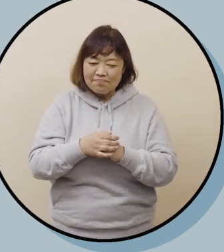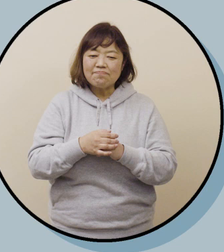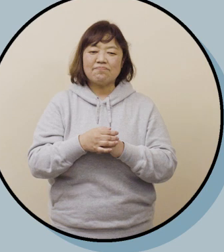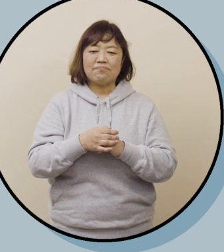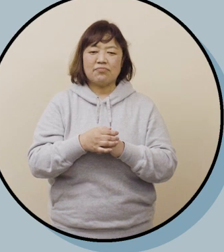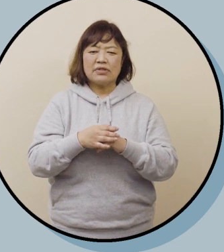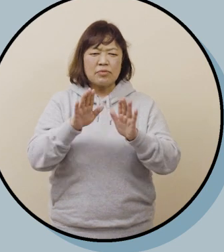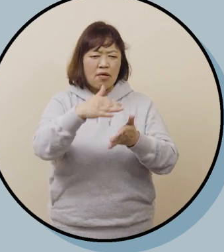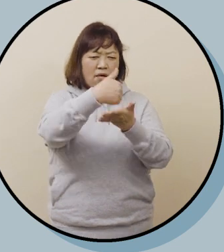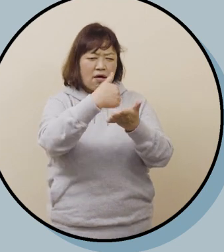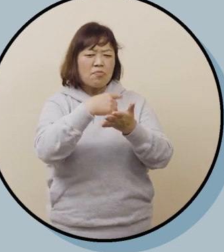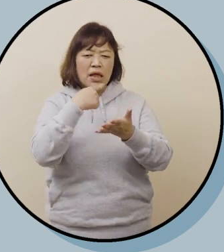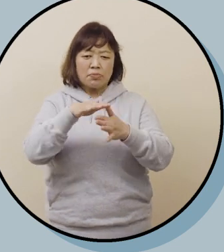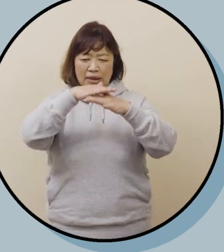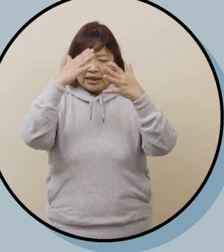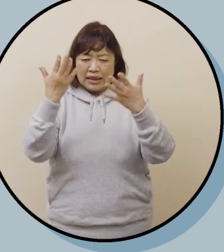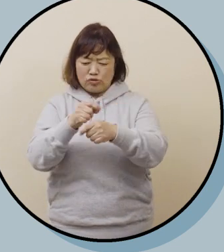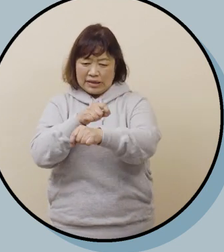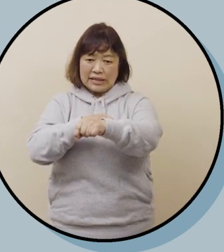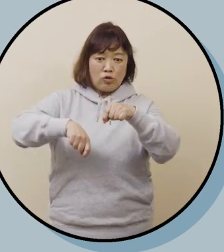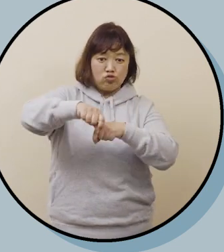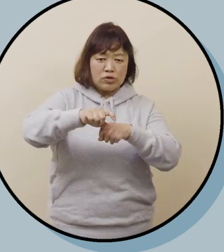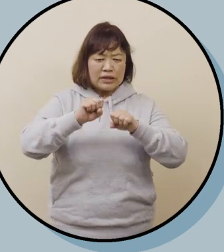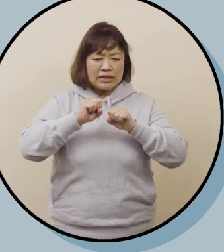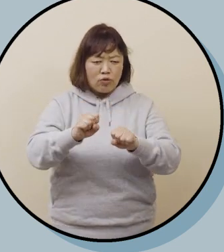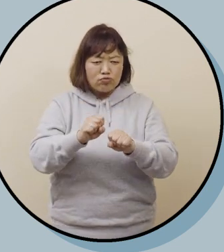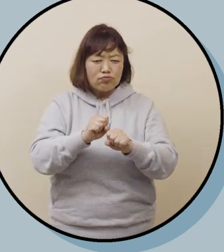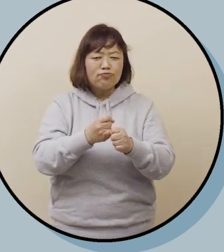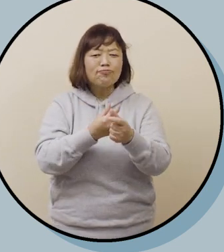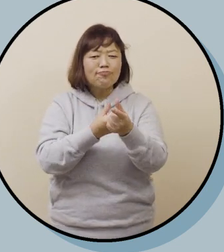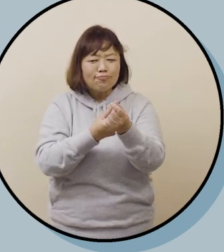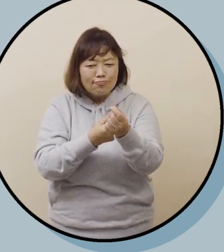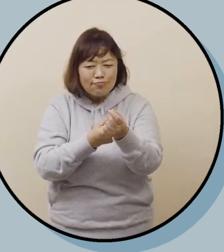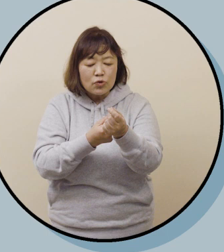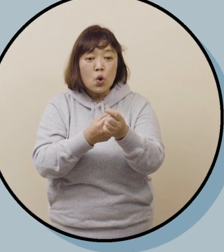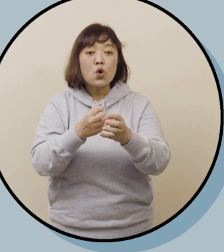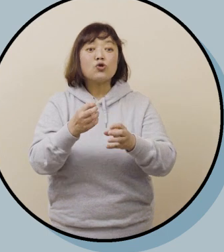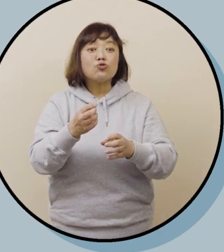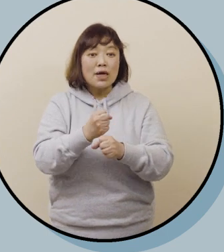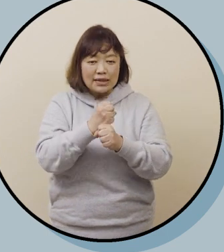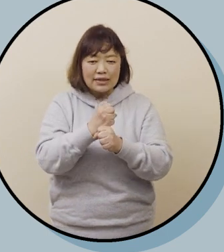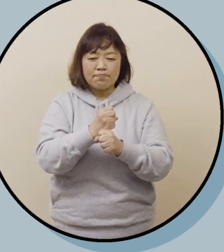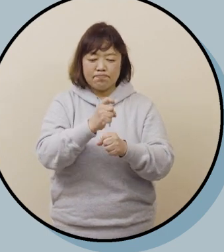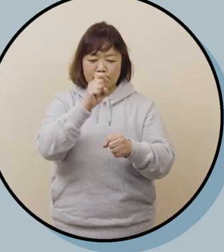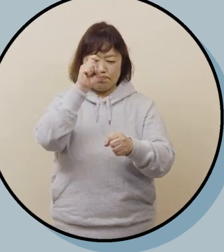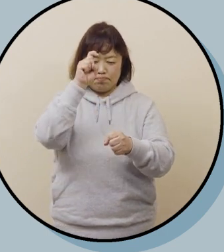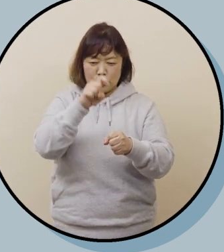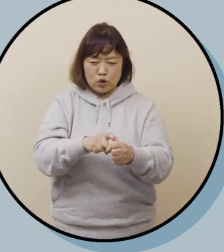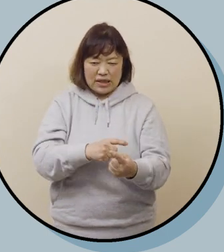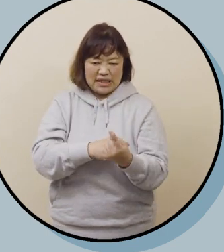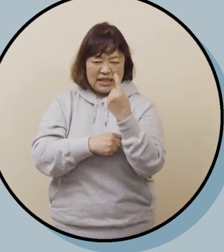たりもあったと思うんですけどなんかそのことと全く逆のことをここではやろうとしてるんだなつまり